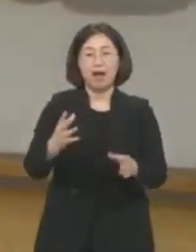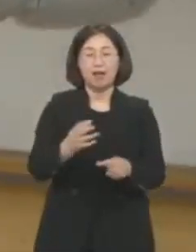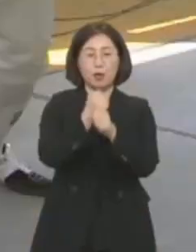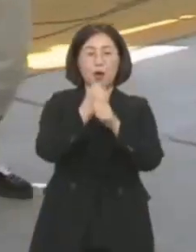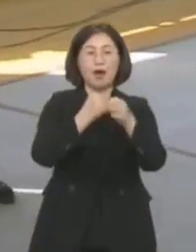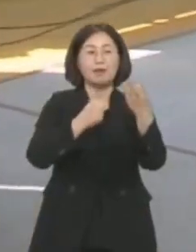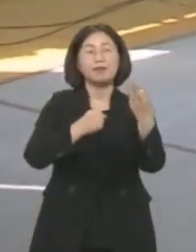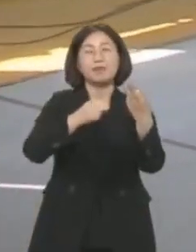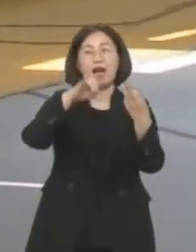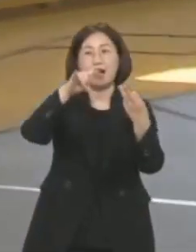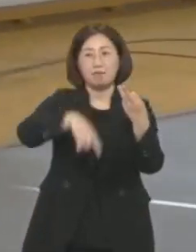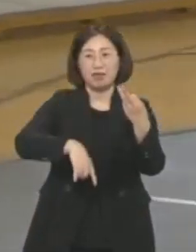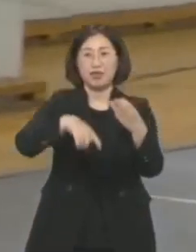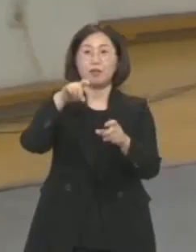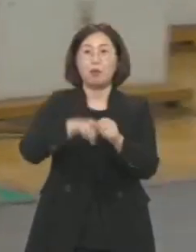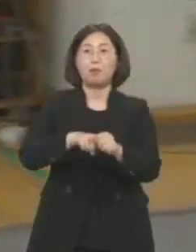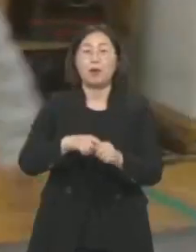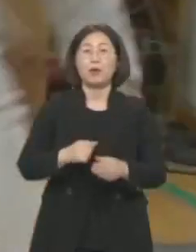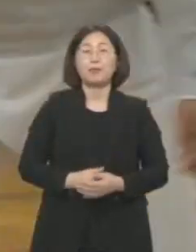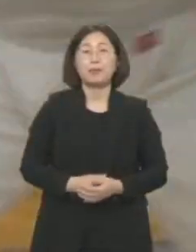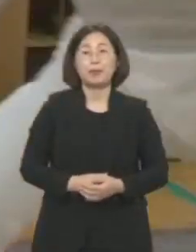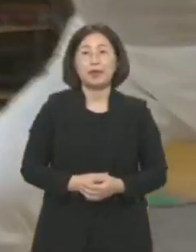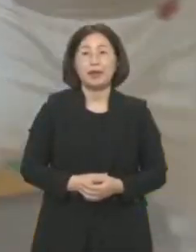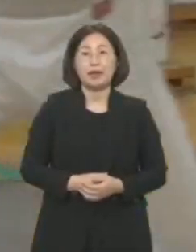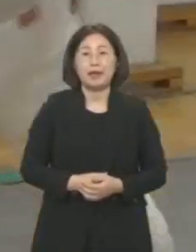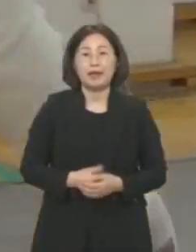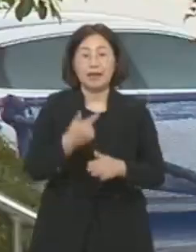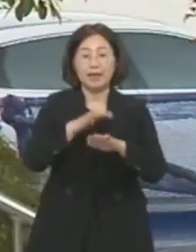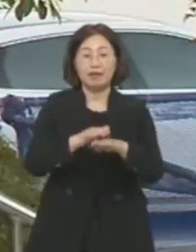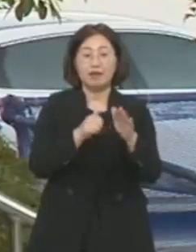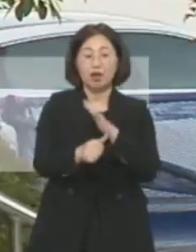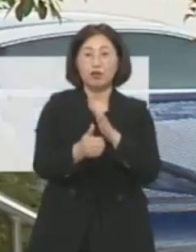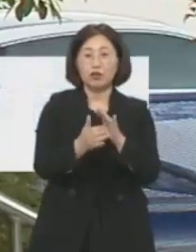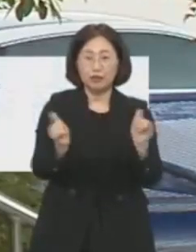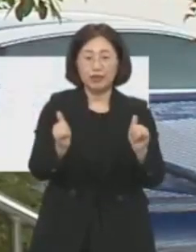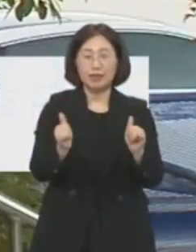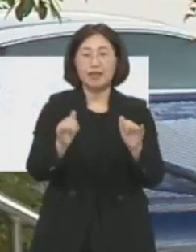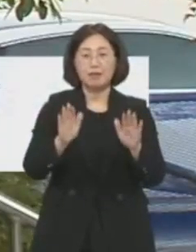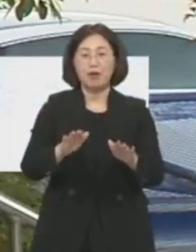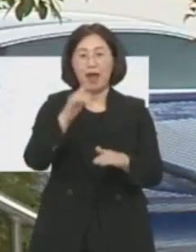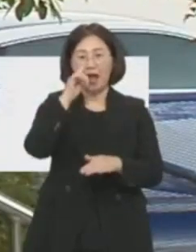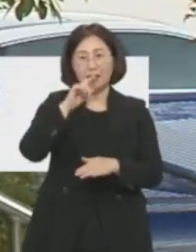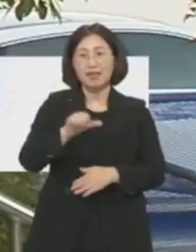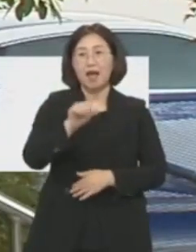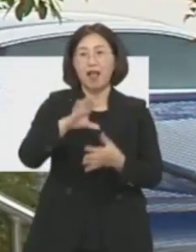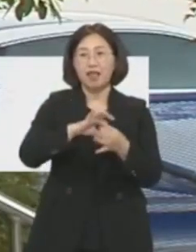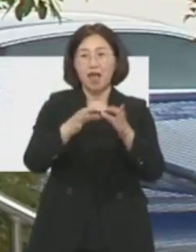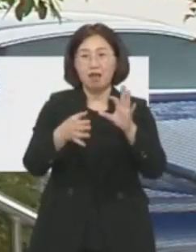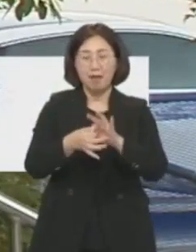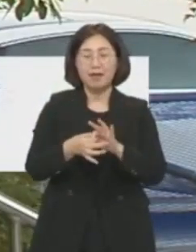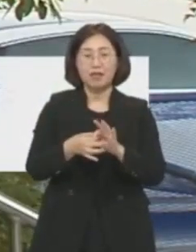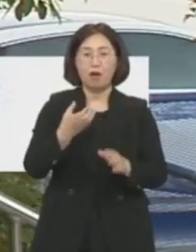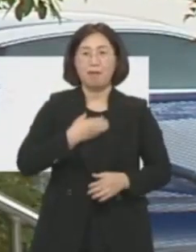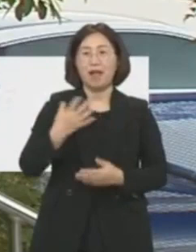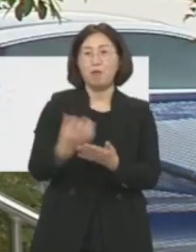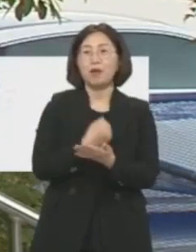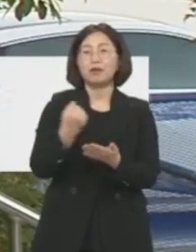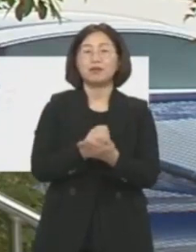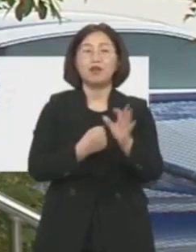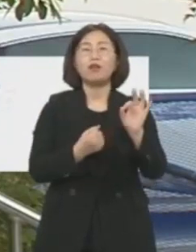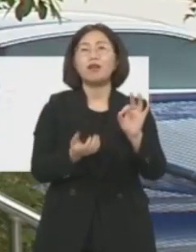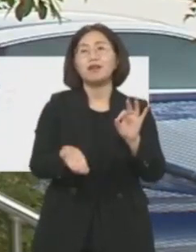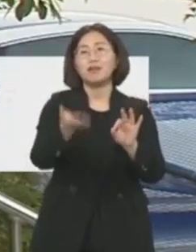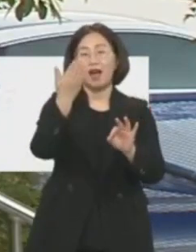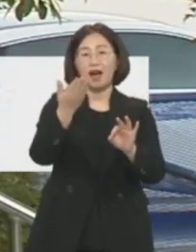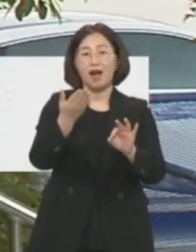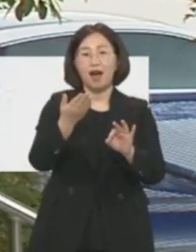3만 점을 목표로 세웠습니다. 우리 대전시 선수들이 이번 항저우 아시안게임에서 10개 이상의 메달을 획득하고